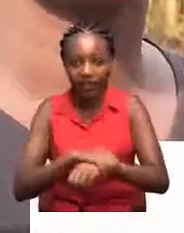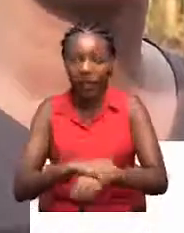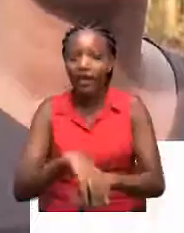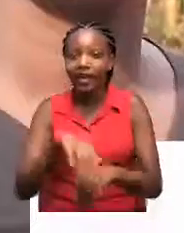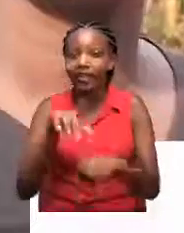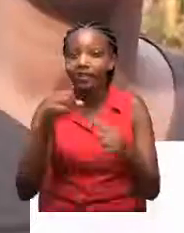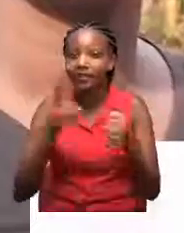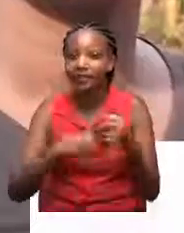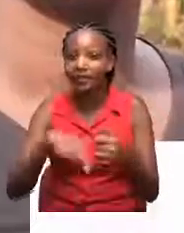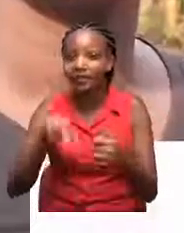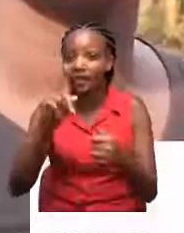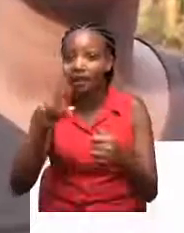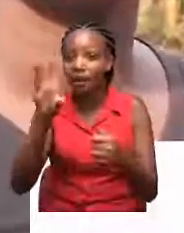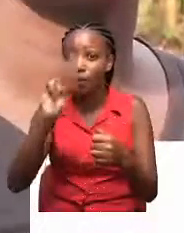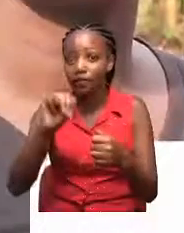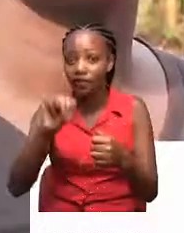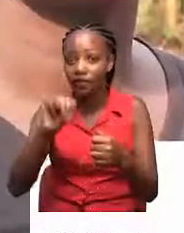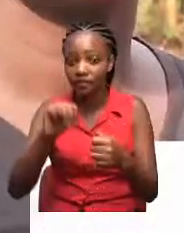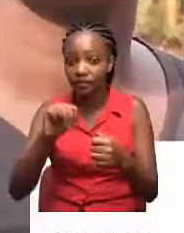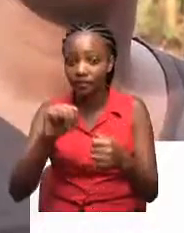kilometers bones.